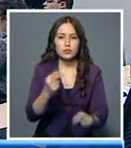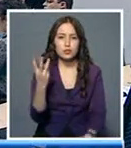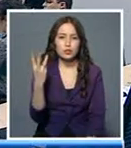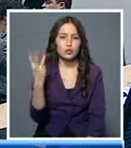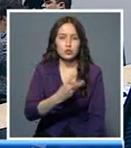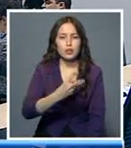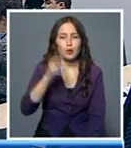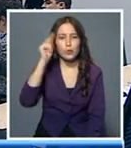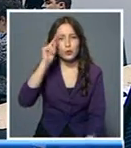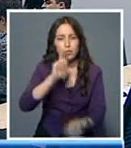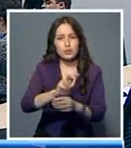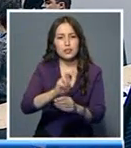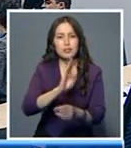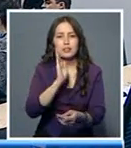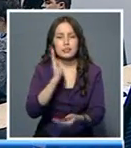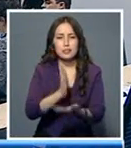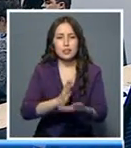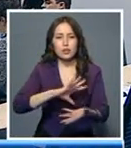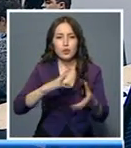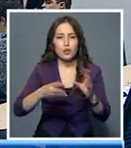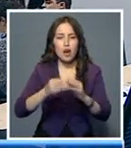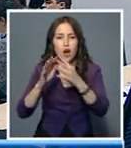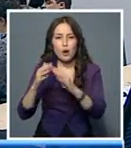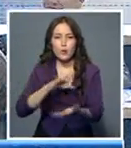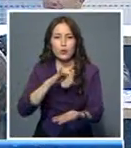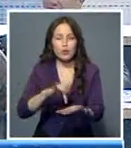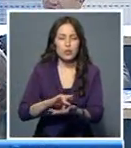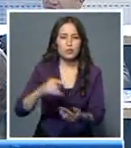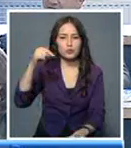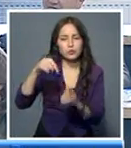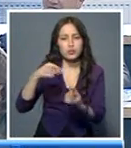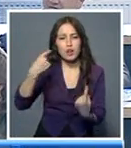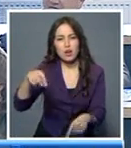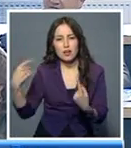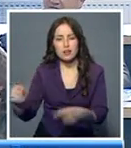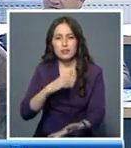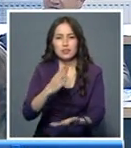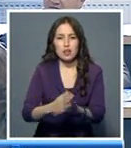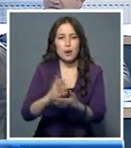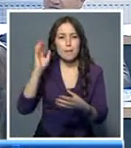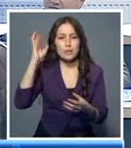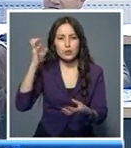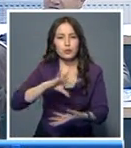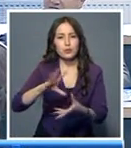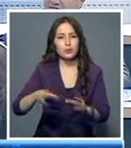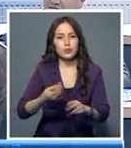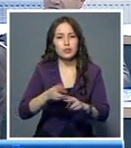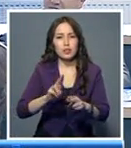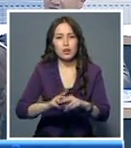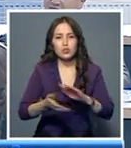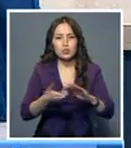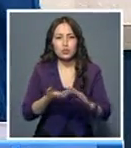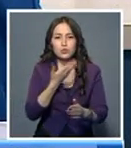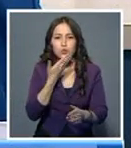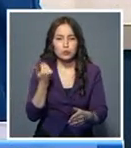жатыр. Ауылдық және қалалық оқушылардың арасында экономикалық теңсіздік бар. Сондай-ақ, психологтардың жетіспеушілігі барлық өңір үшін өткір күйінде